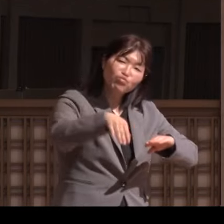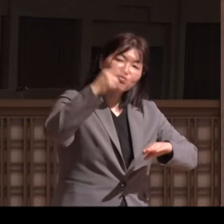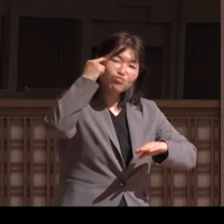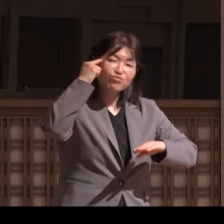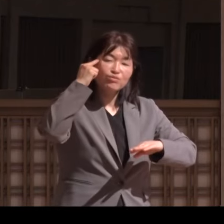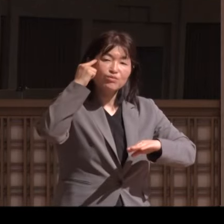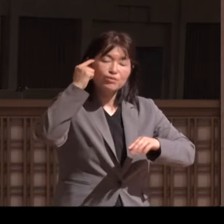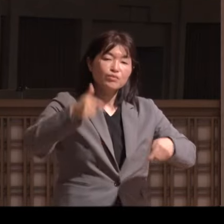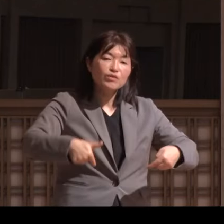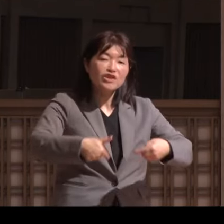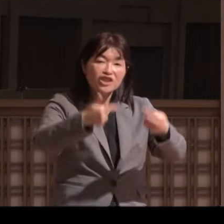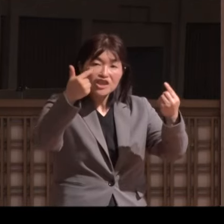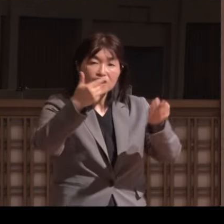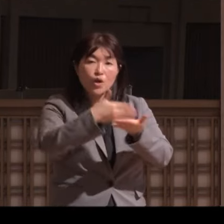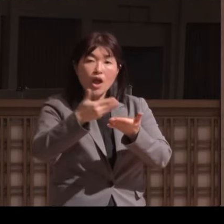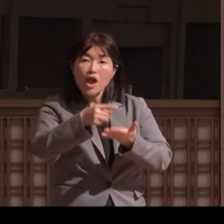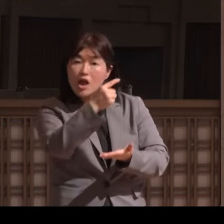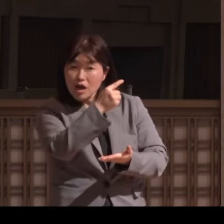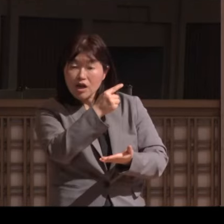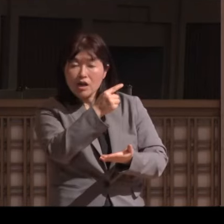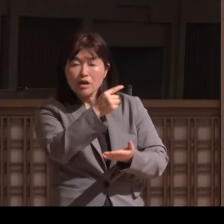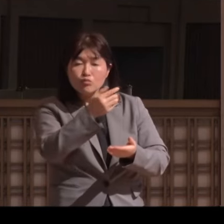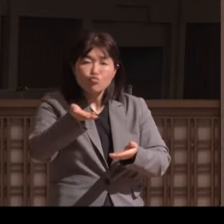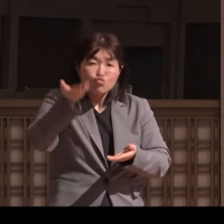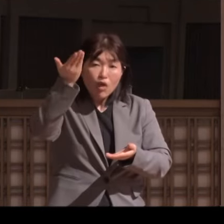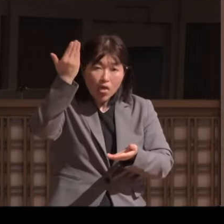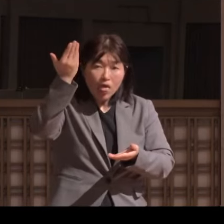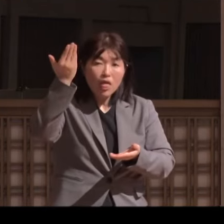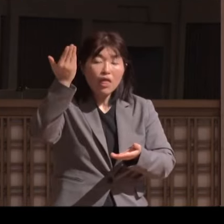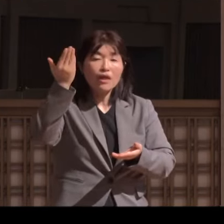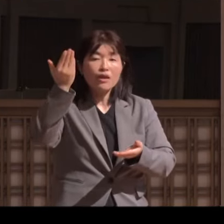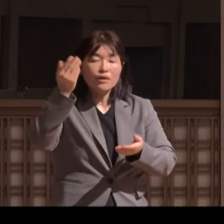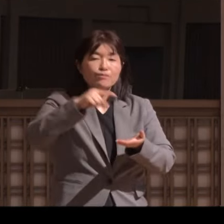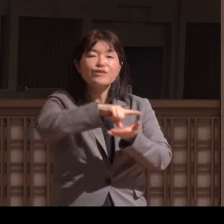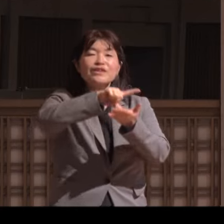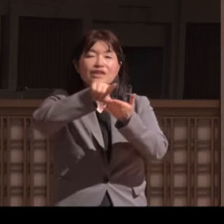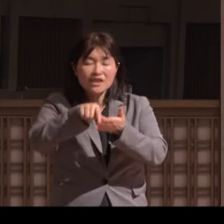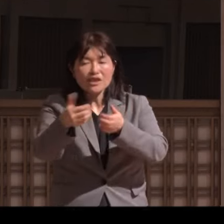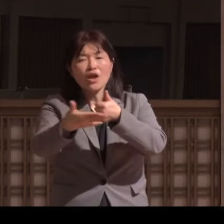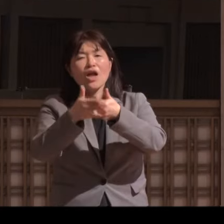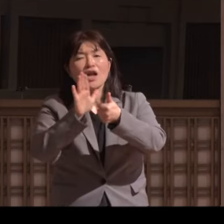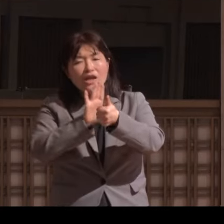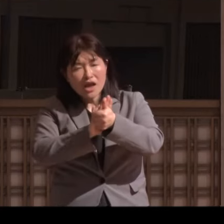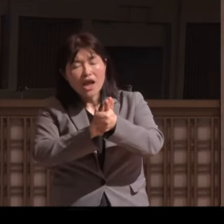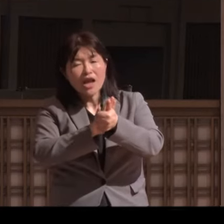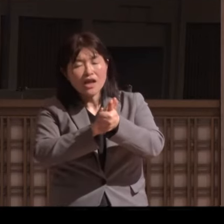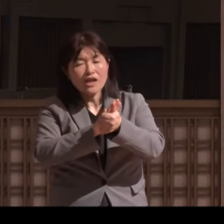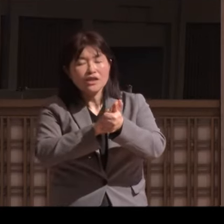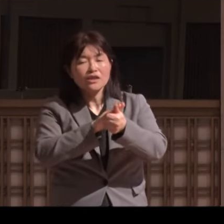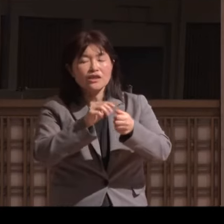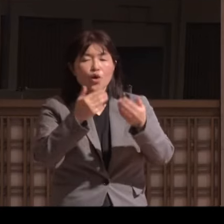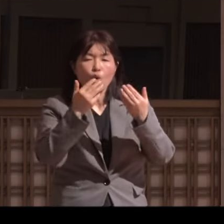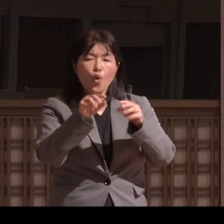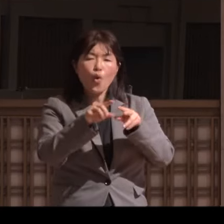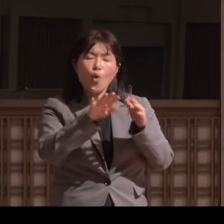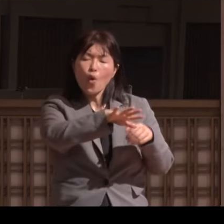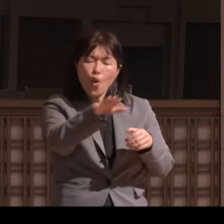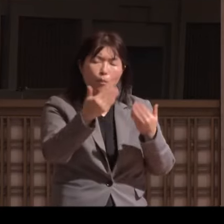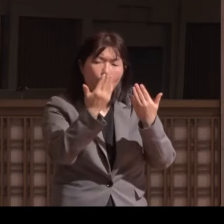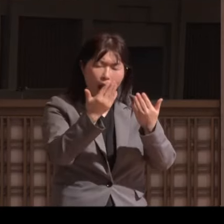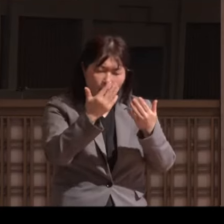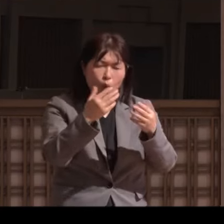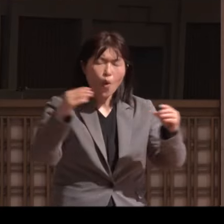も木の絵が書いてありますねで木の上の方に地域の助け合いの仕組みとか子供の学校とか地域